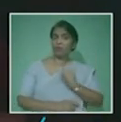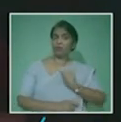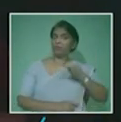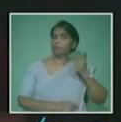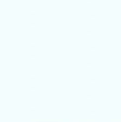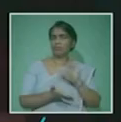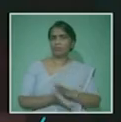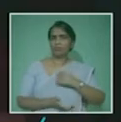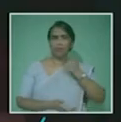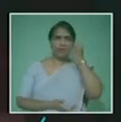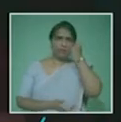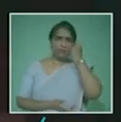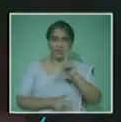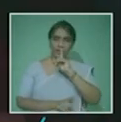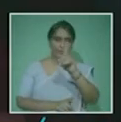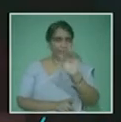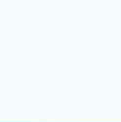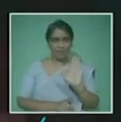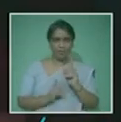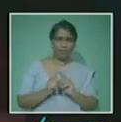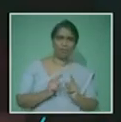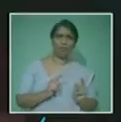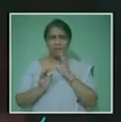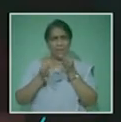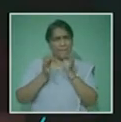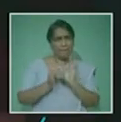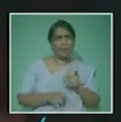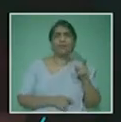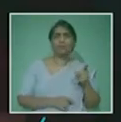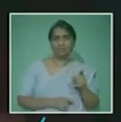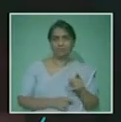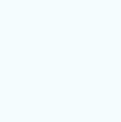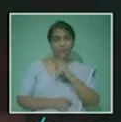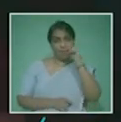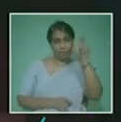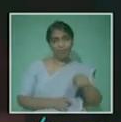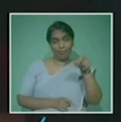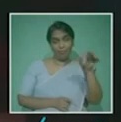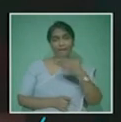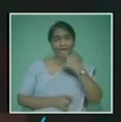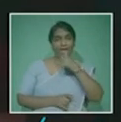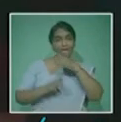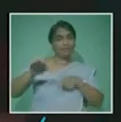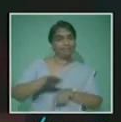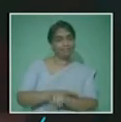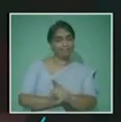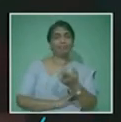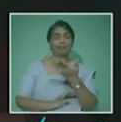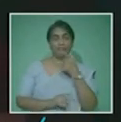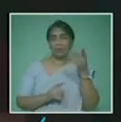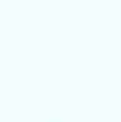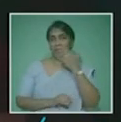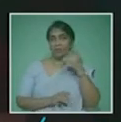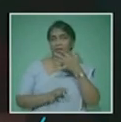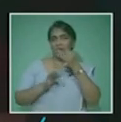ගත්තේ කියන මතය එහෙම ඍජුව කිව්වේ නැහැ වක්‍රව හීන් නූලෙන් දන්නවනේ ඉතින් ඒ කියන පුද්ගල දියටින් ගින්දර ගෙනියන කට්ටිය කියලා හීන් නූලෙන්